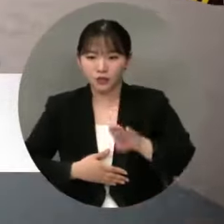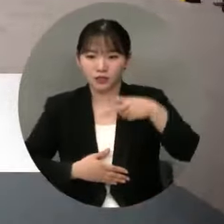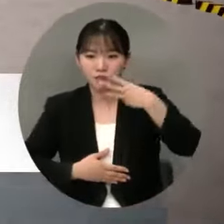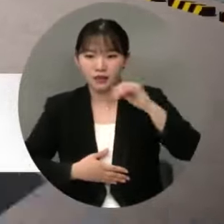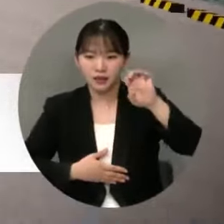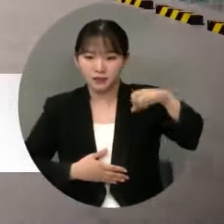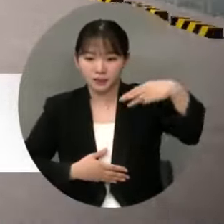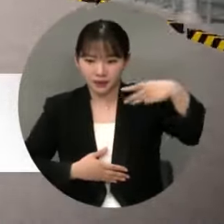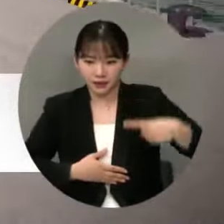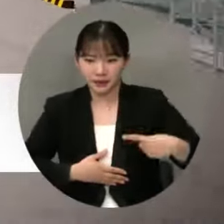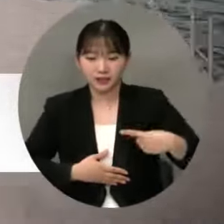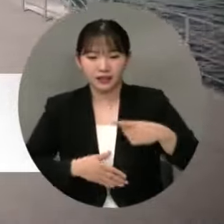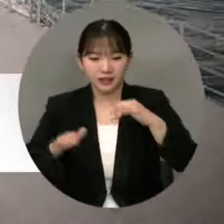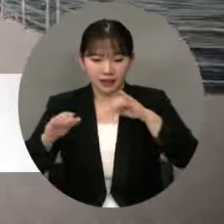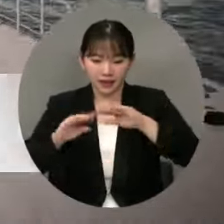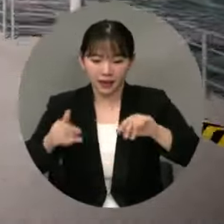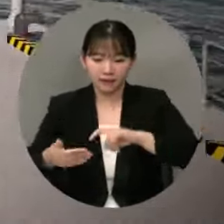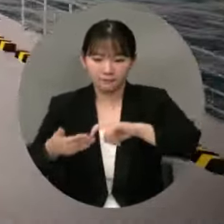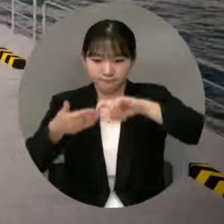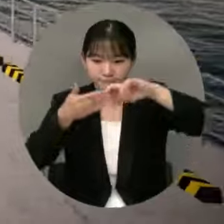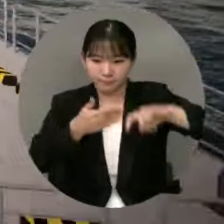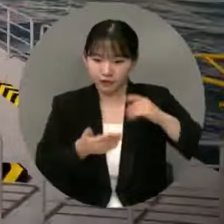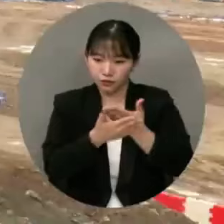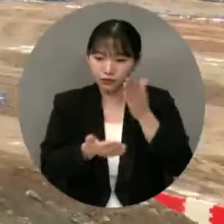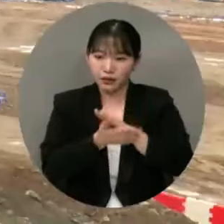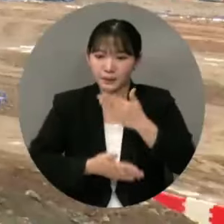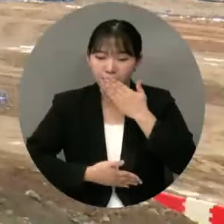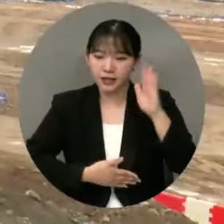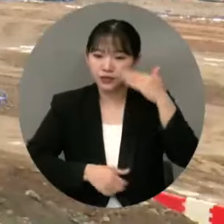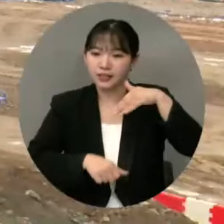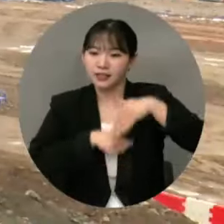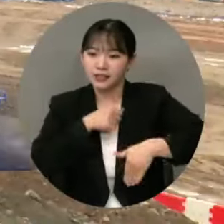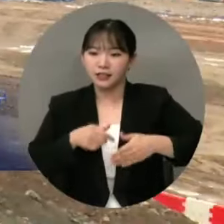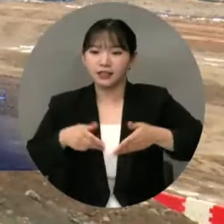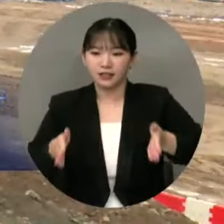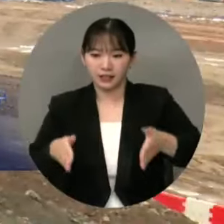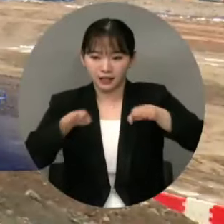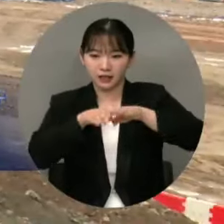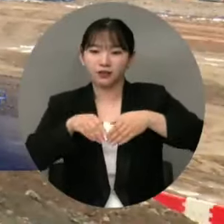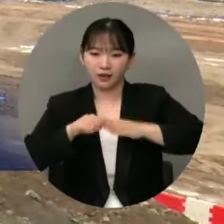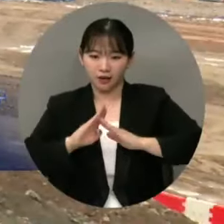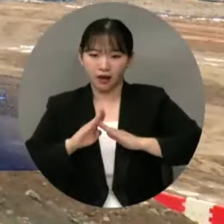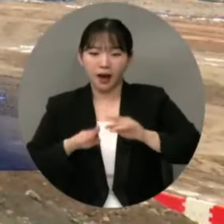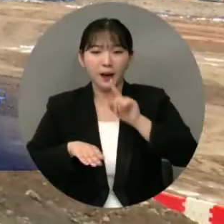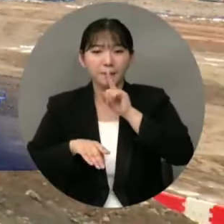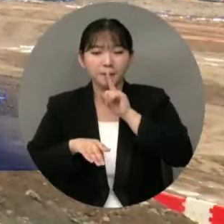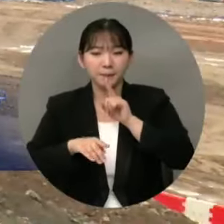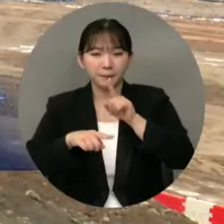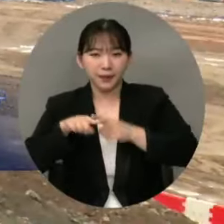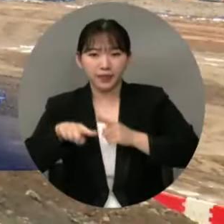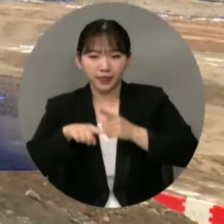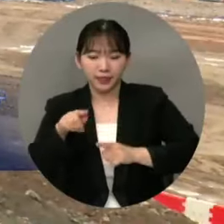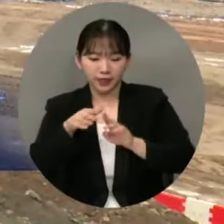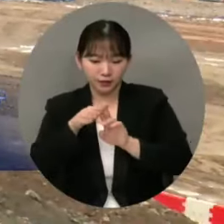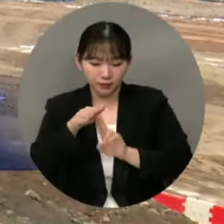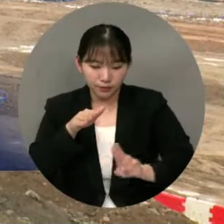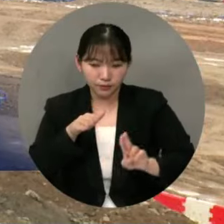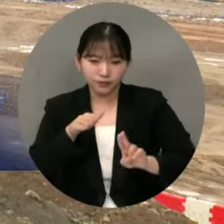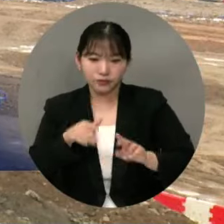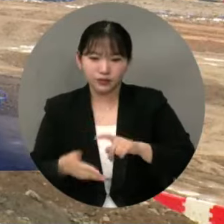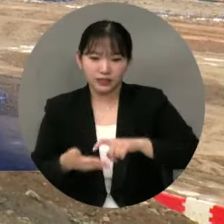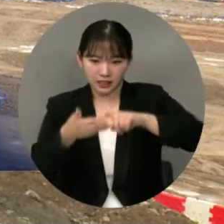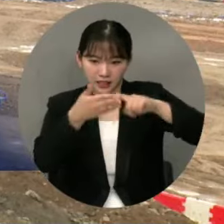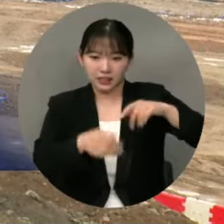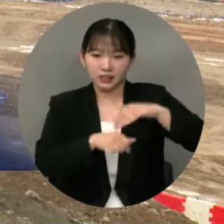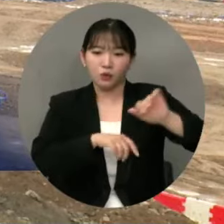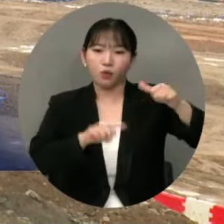수 있는 첨단 상가 시설도 준공됩니다. 반잠수식 인양 방식으로서 약 500톤급 경비 함정을